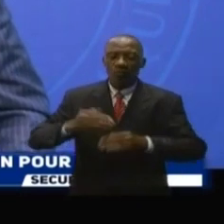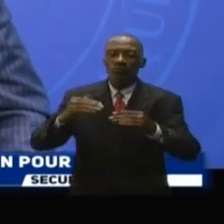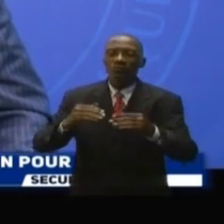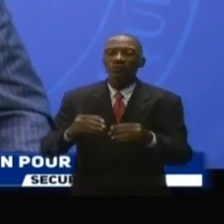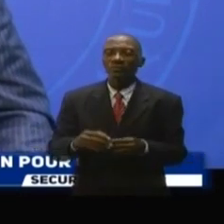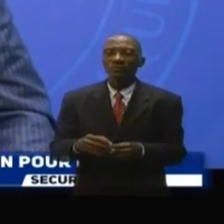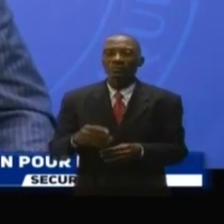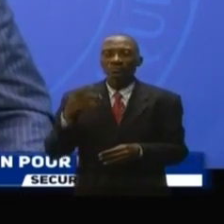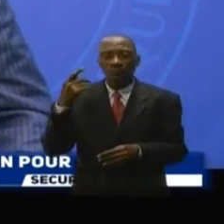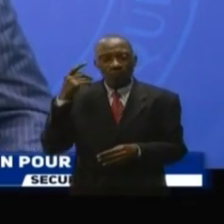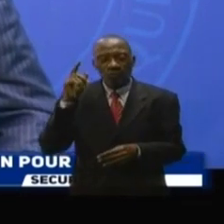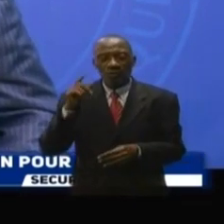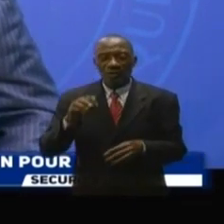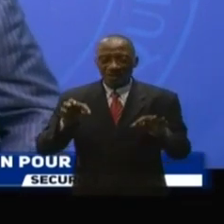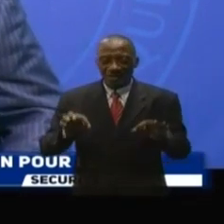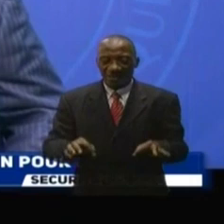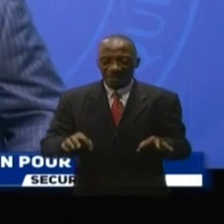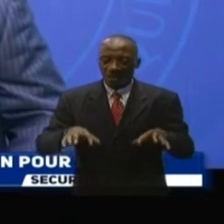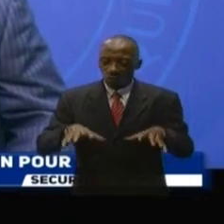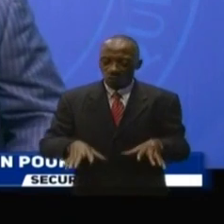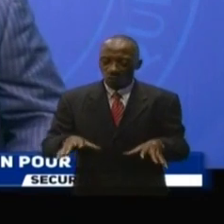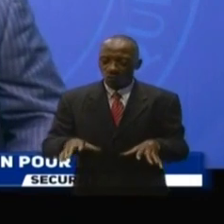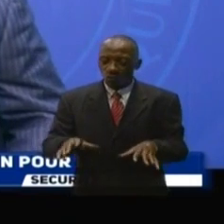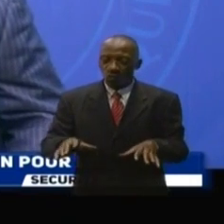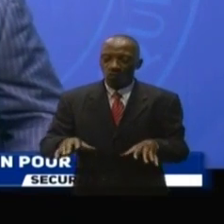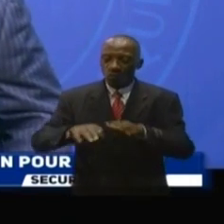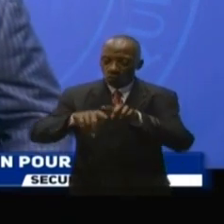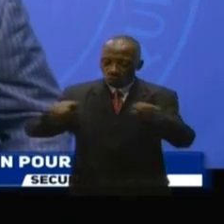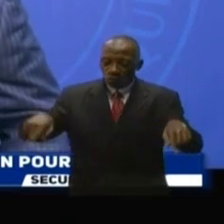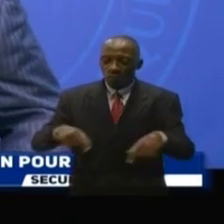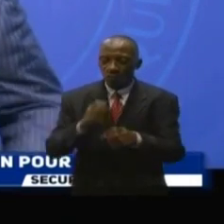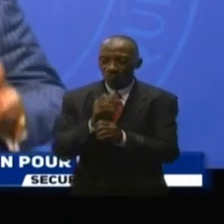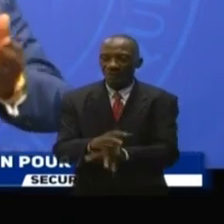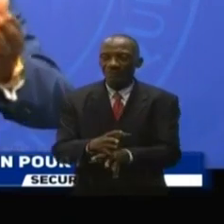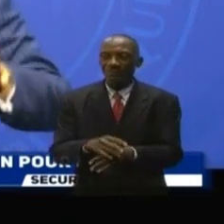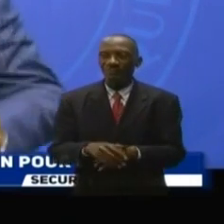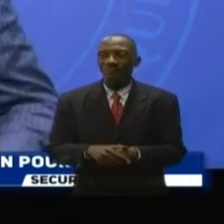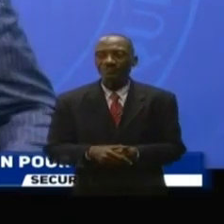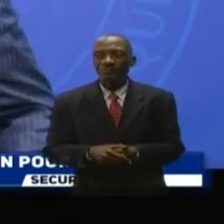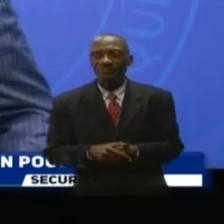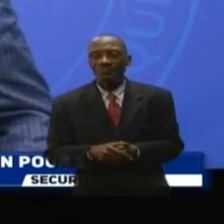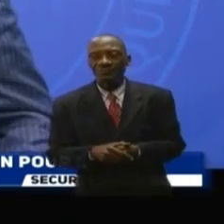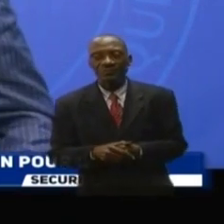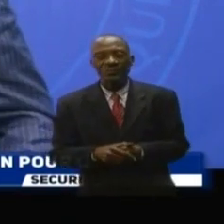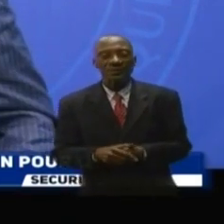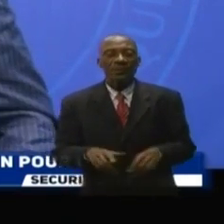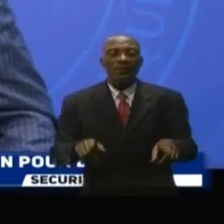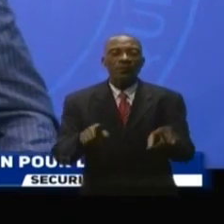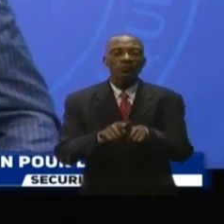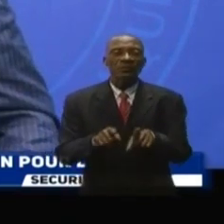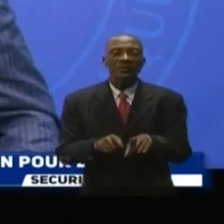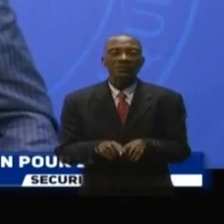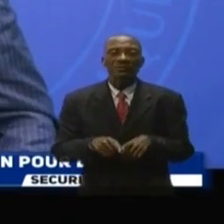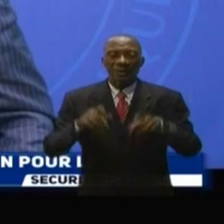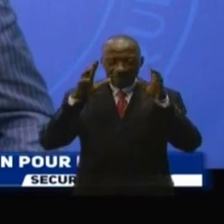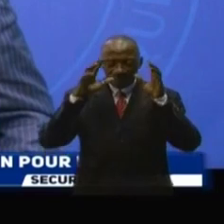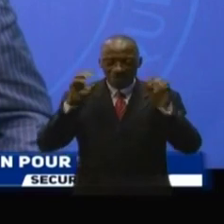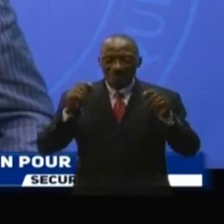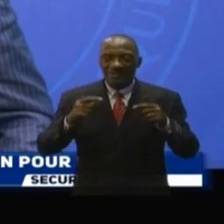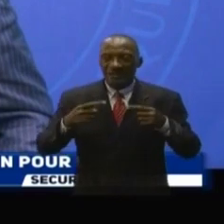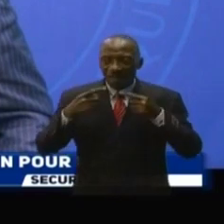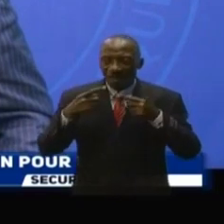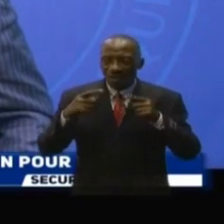soit suicidaire pour quiconque la tenterait. C'est ici l'occasion d'exprimer notre